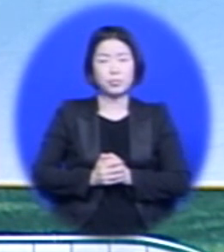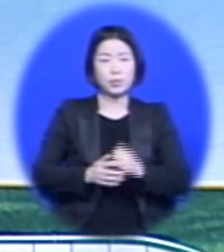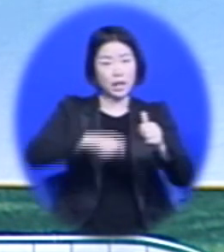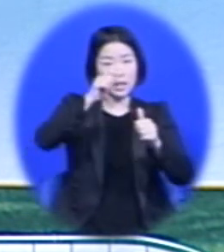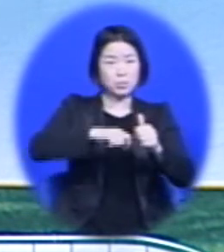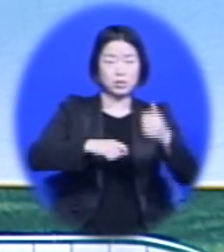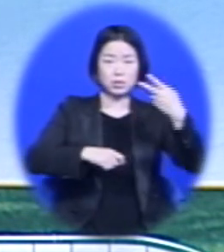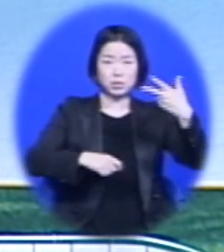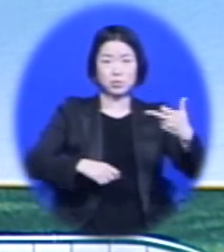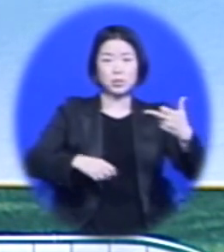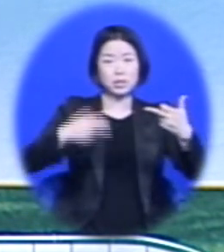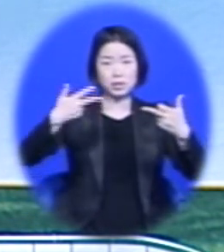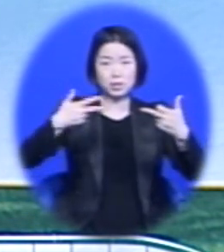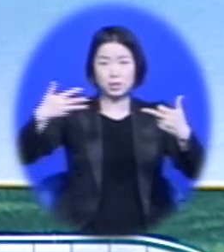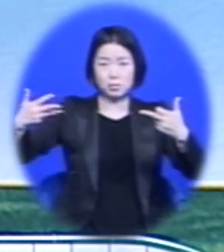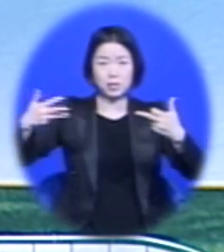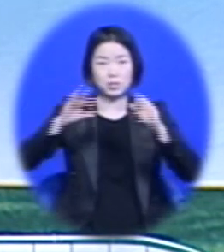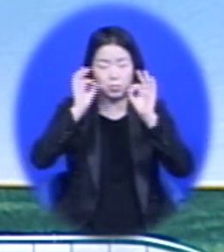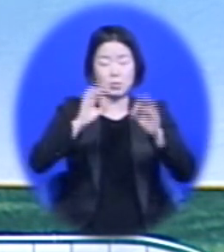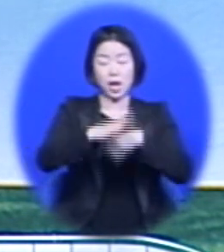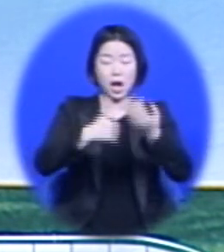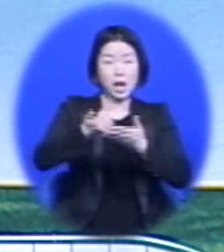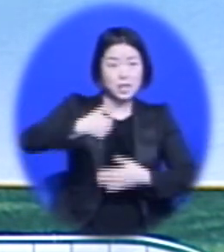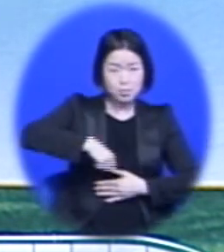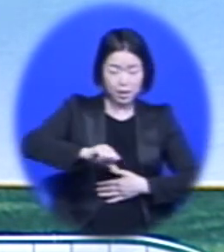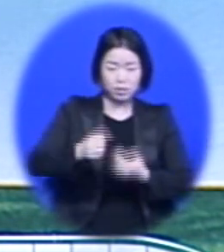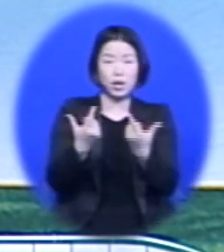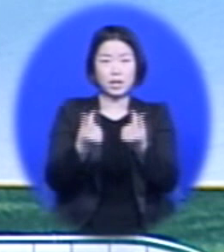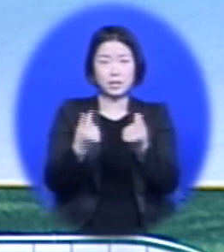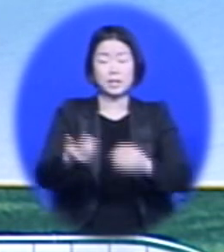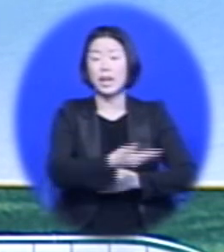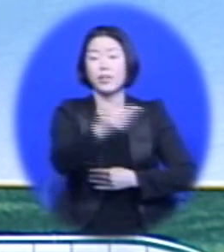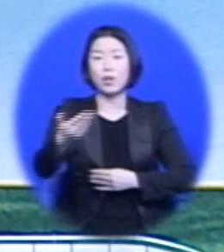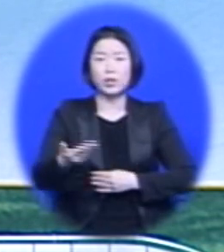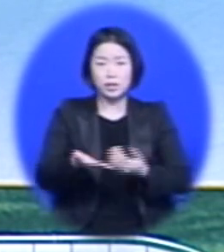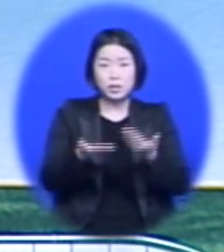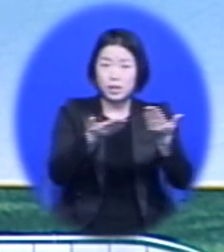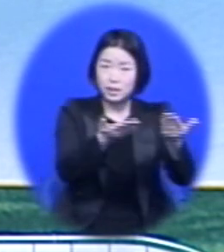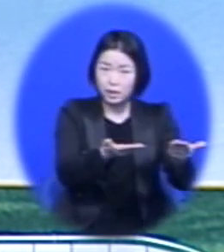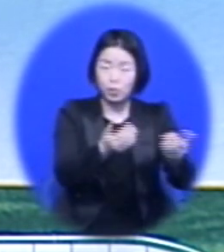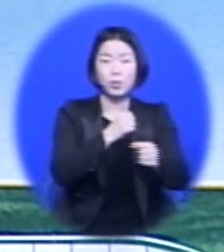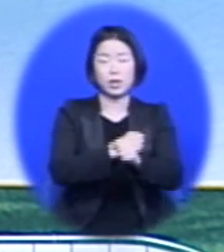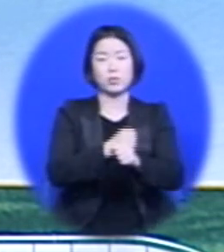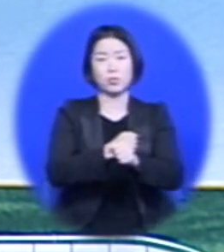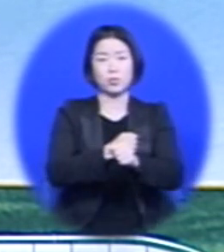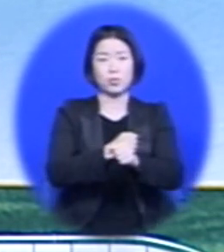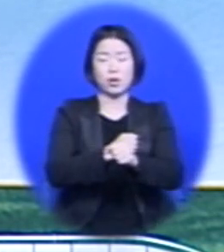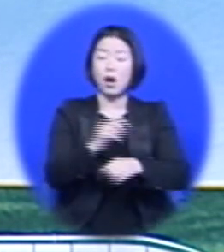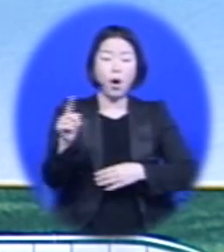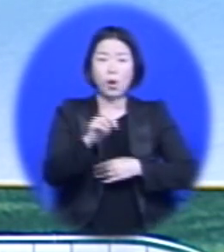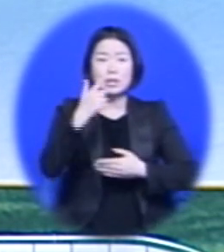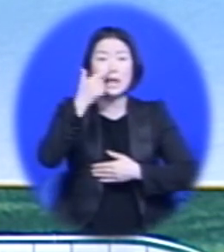히브리서 12장 7절 8절에 보면 하나님의 아들과 같이 너희를 대우하시나니